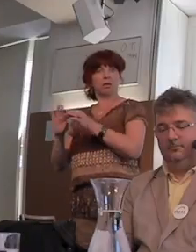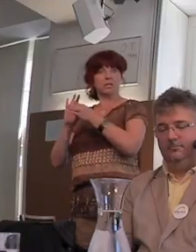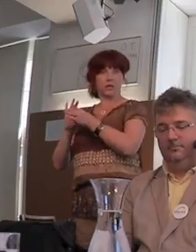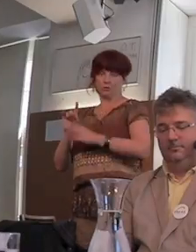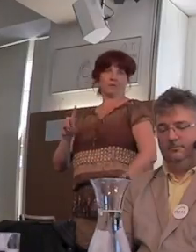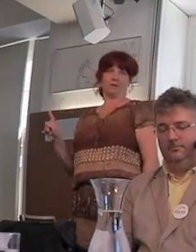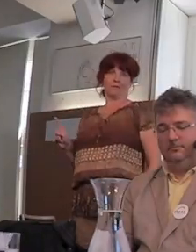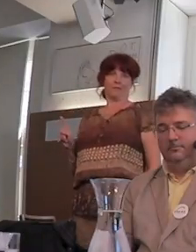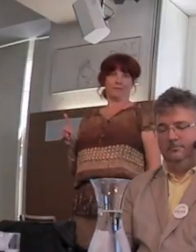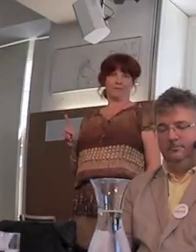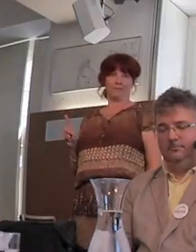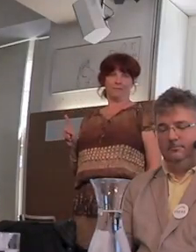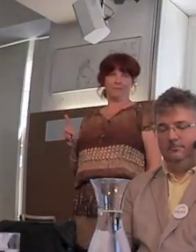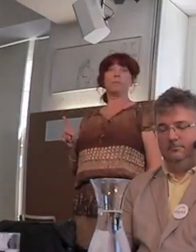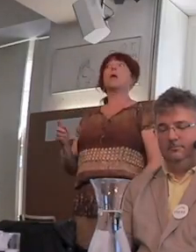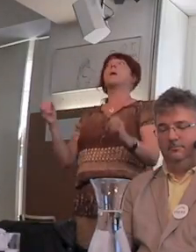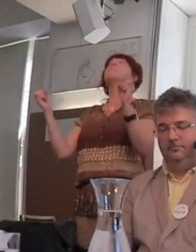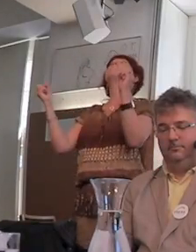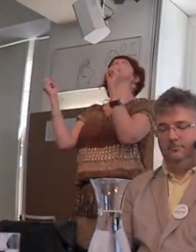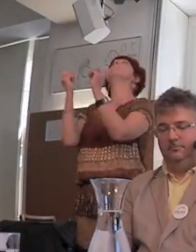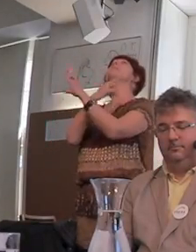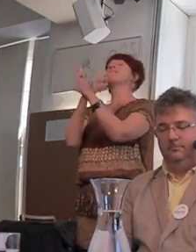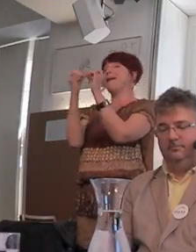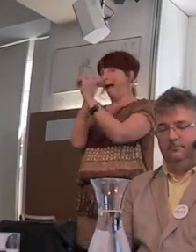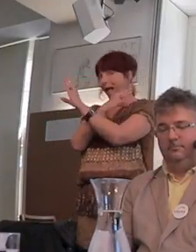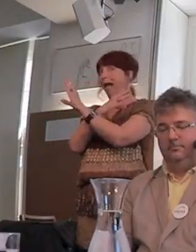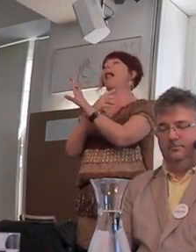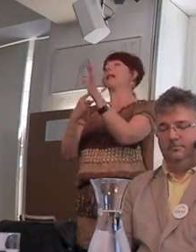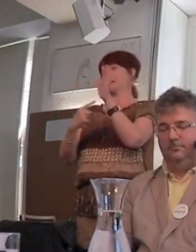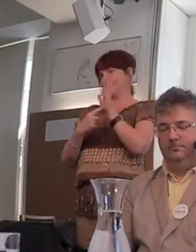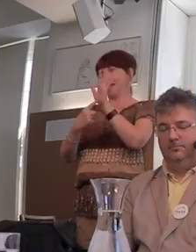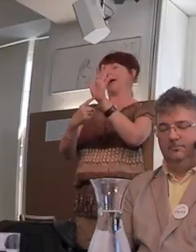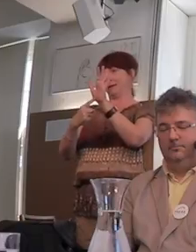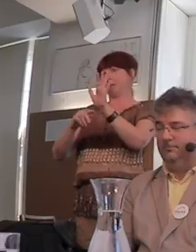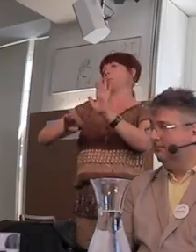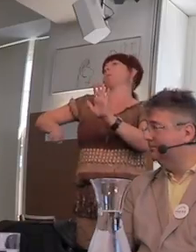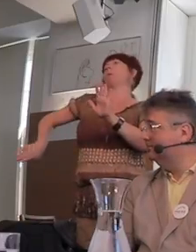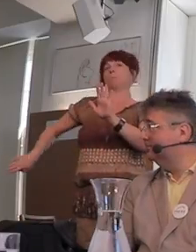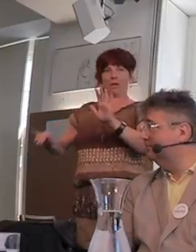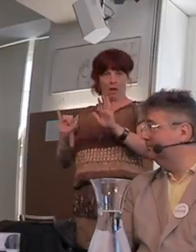sind, dass sie medial manchmal an den Rand gestellt werden, ist ein anderes Thema.